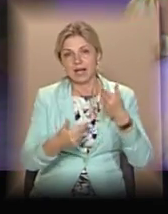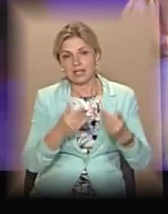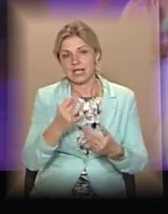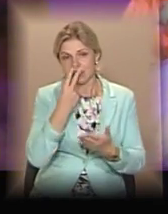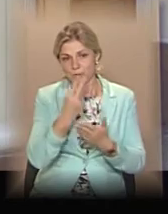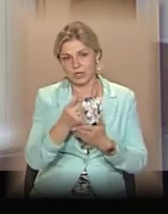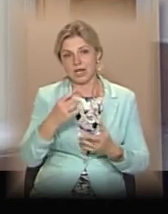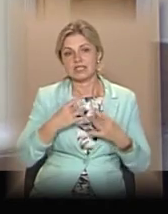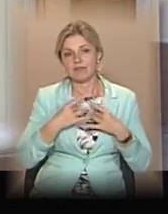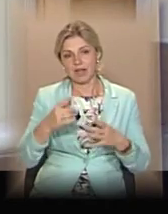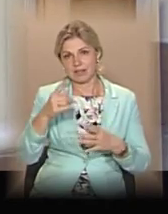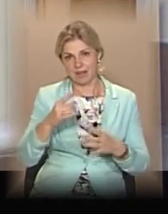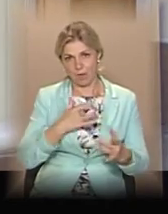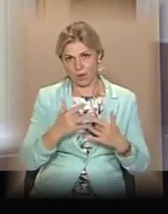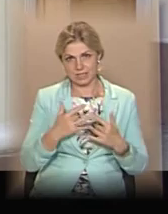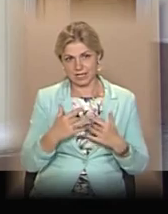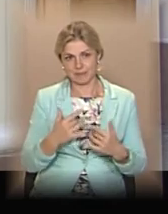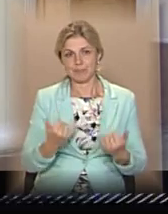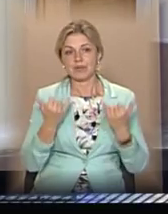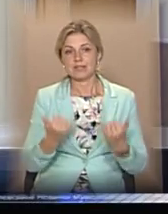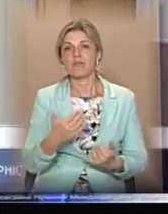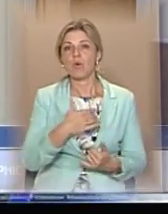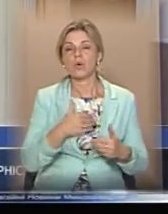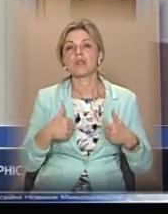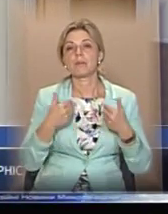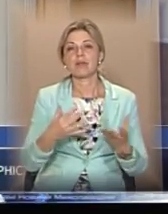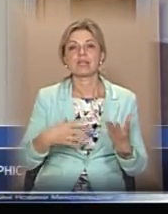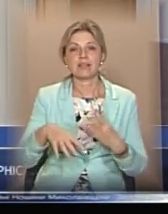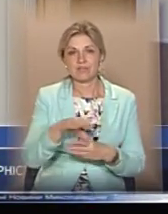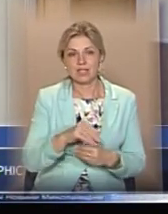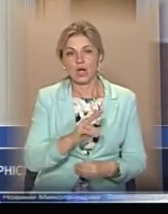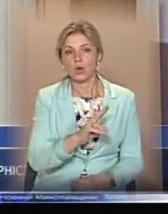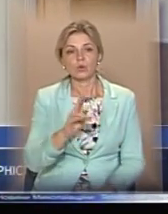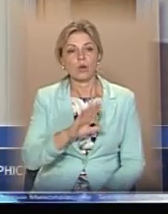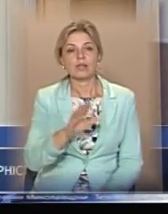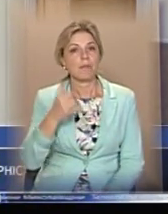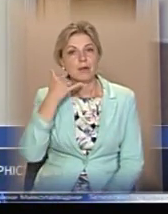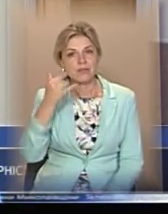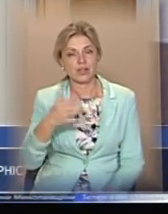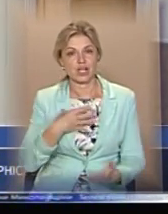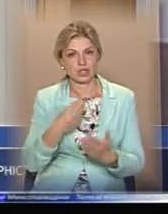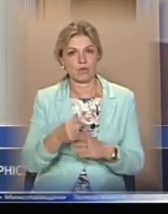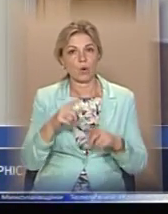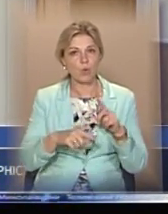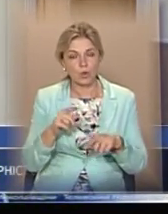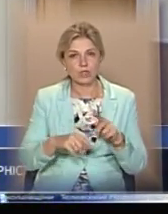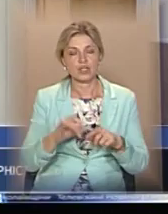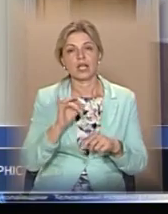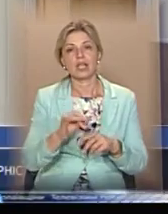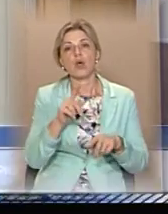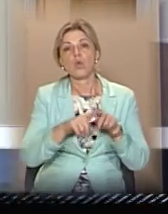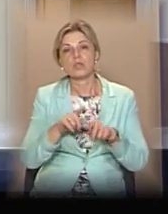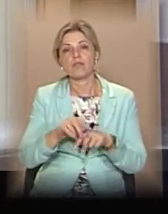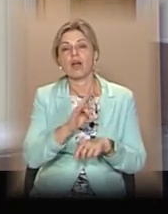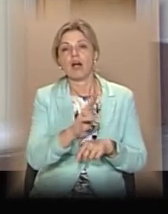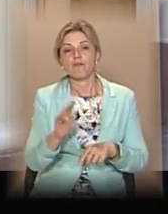концерт. Сьогодні я хочу привітати всіх, тому що хто сьогодні ще не подзвонив до своїх родичів, до своїх близьких, в кого вони